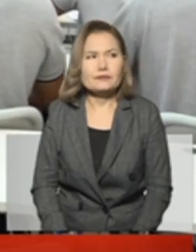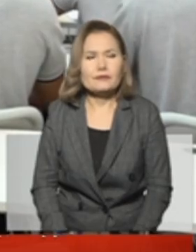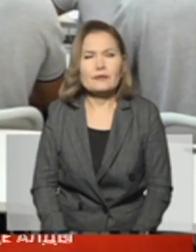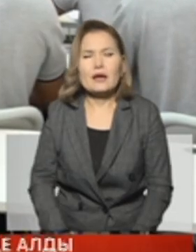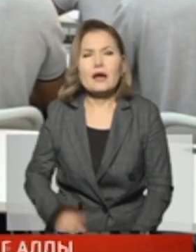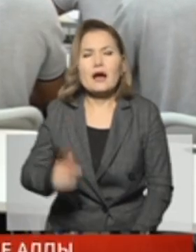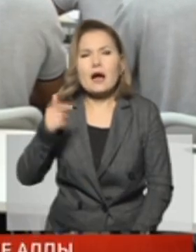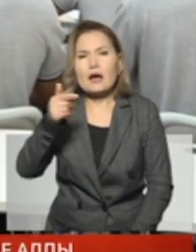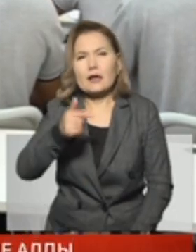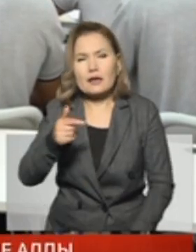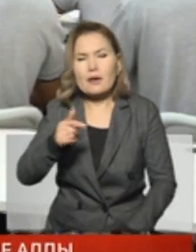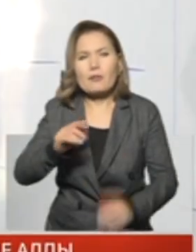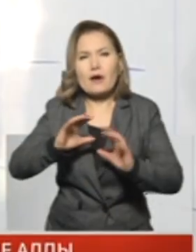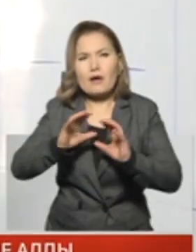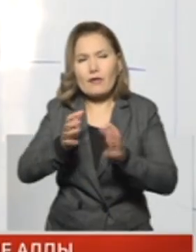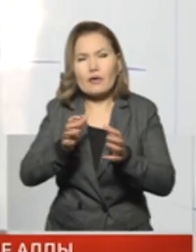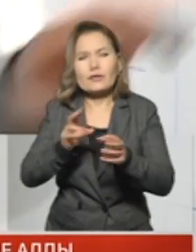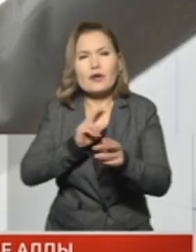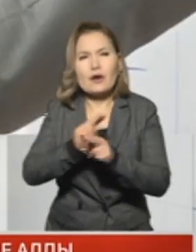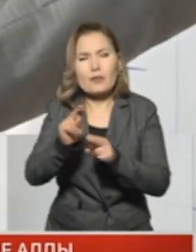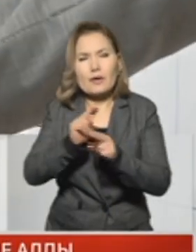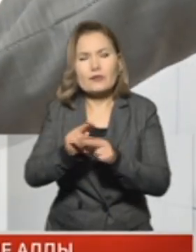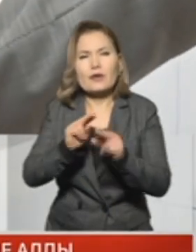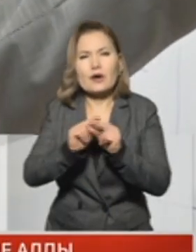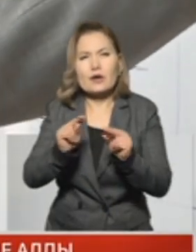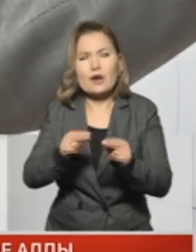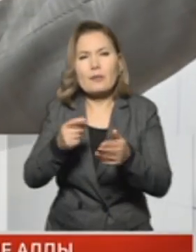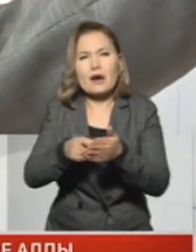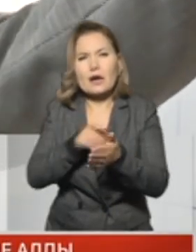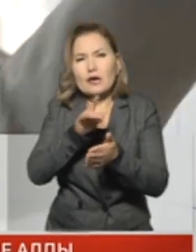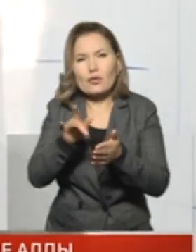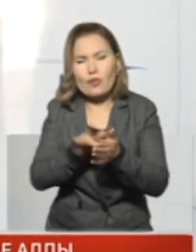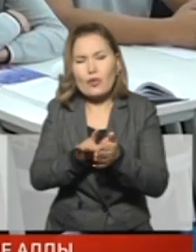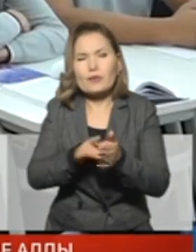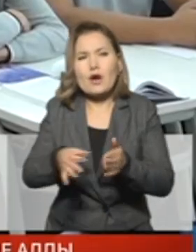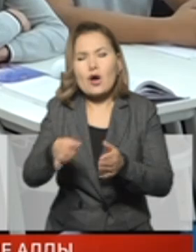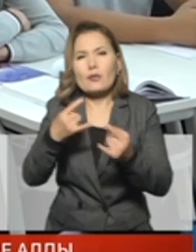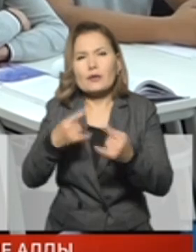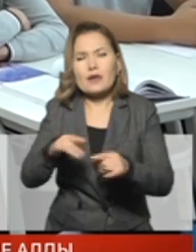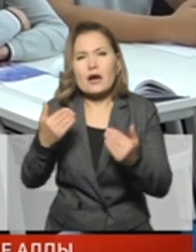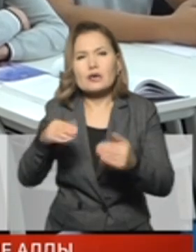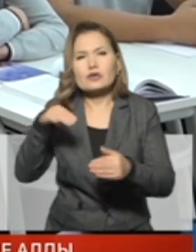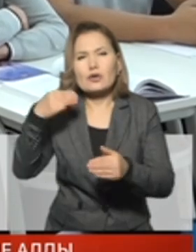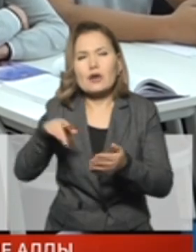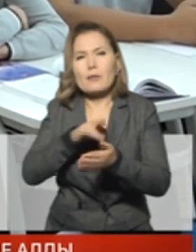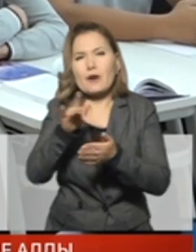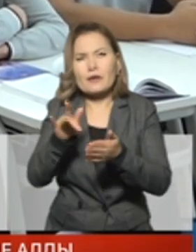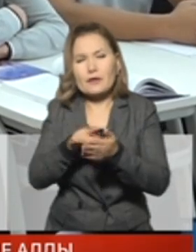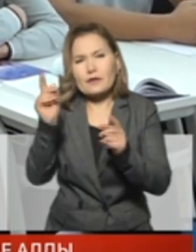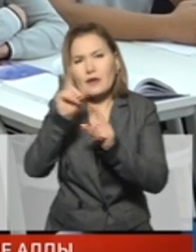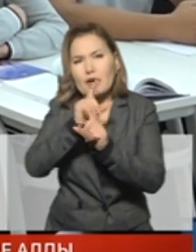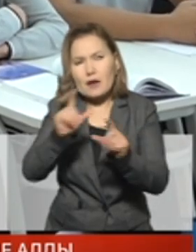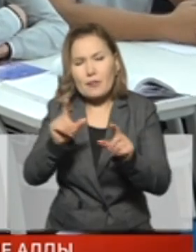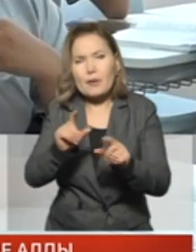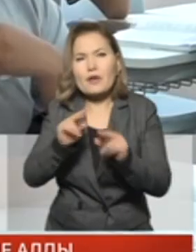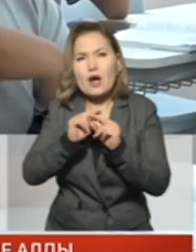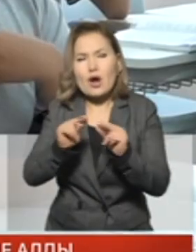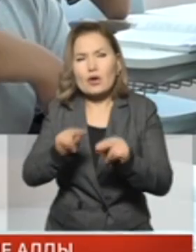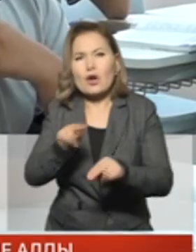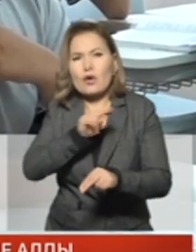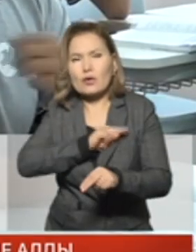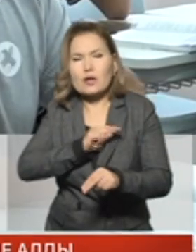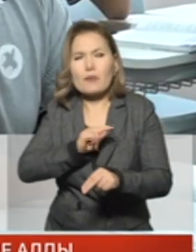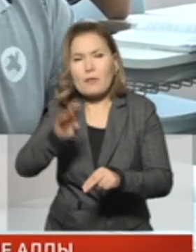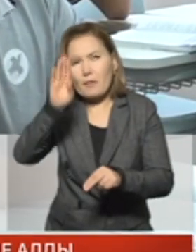География пәнінің мұғалімі Арғын Ержанұлы Қарағанды облысының тумасы. Бірақ қазір Түркістандағы білім инновация лицейінде ол